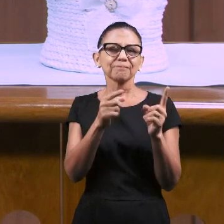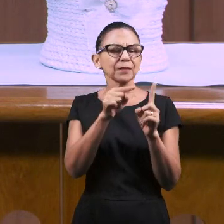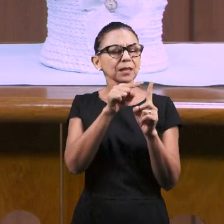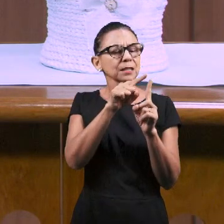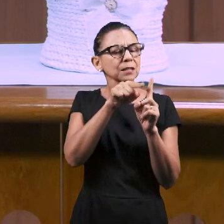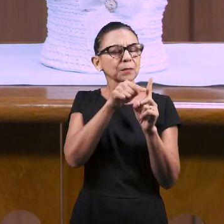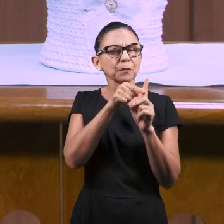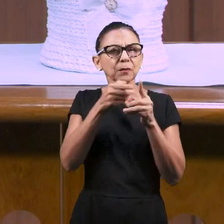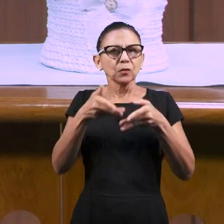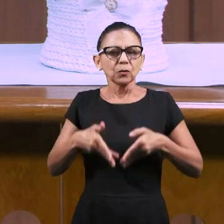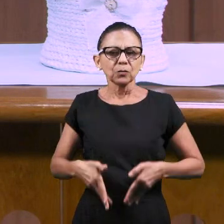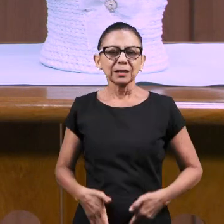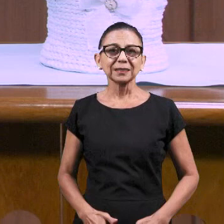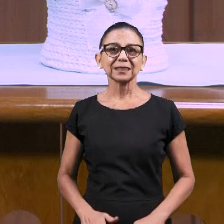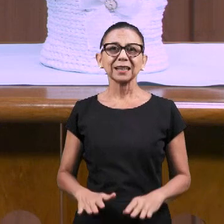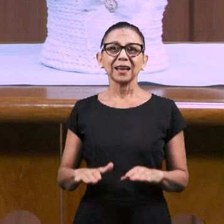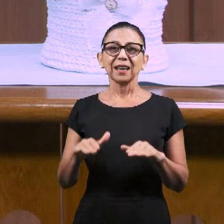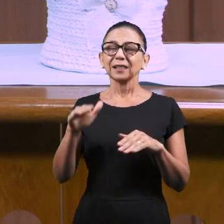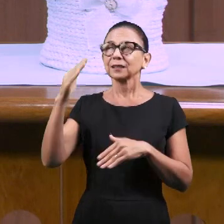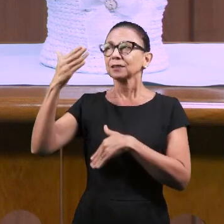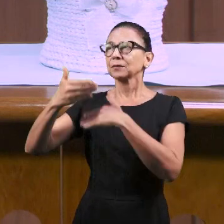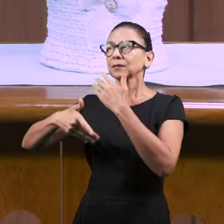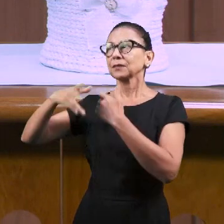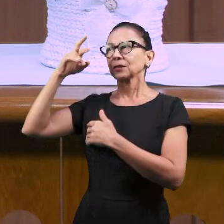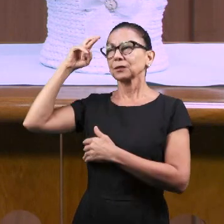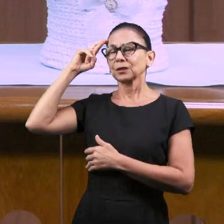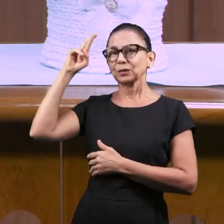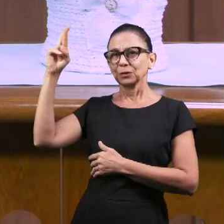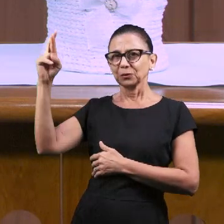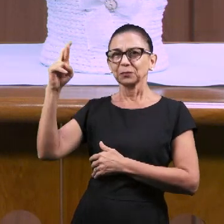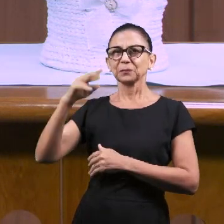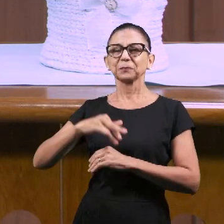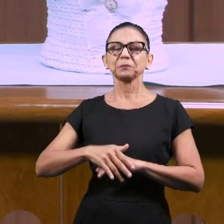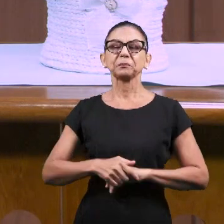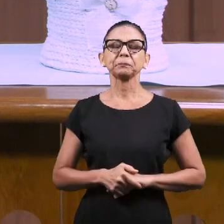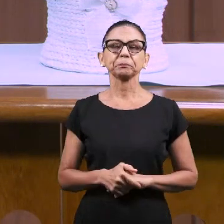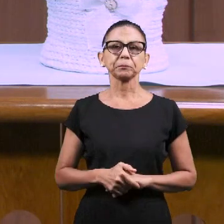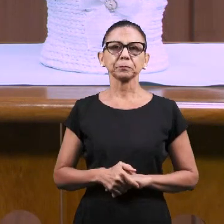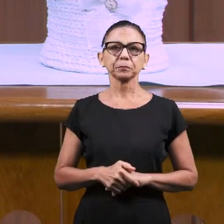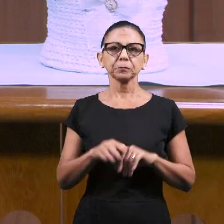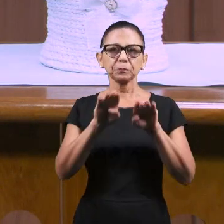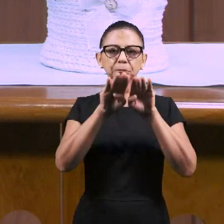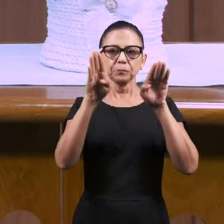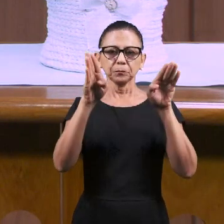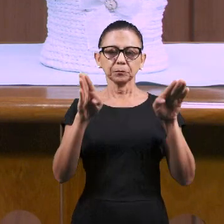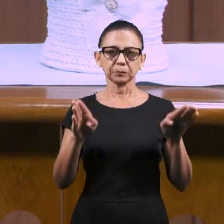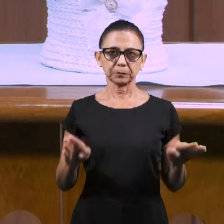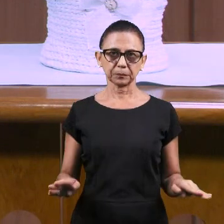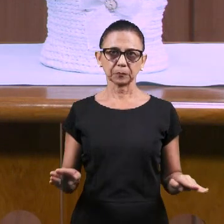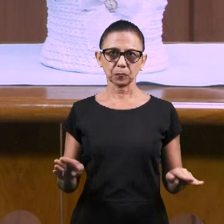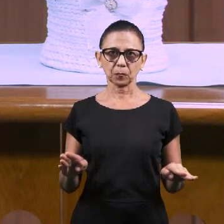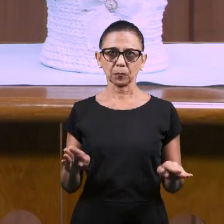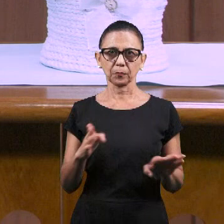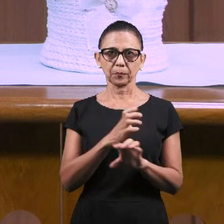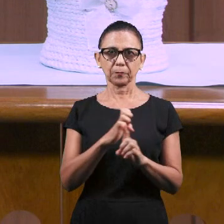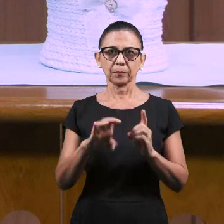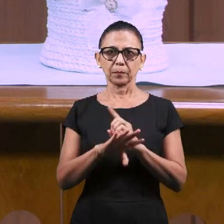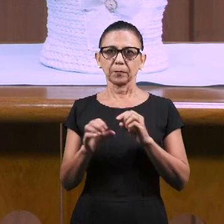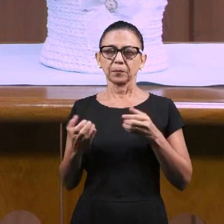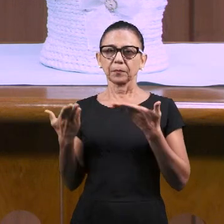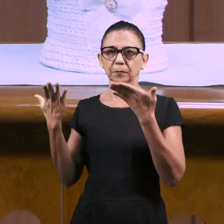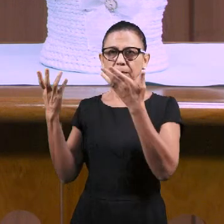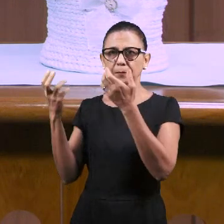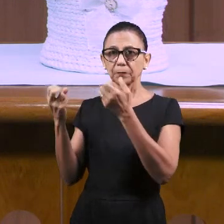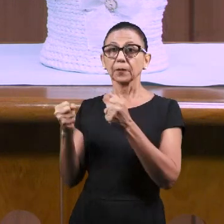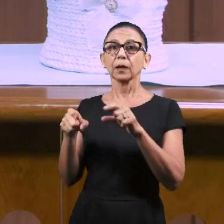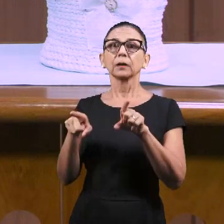générés dans leur ventre, que ces enfants soient une raison de bénédiction et de joie dans leur foyer. Reçois sous ton autel à notre école biblique dominicale. Nous